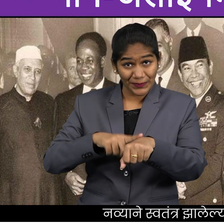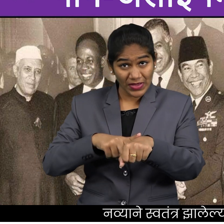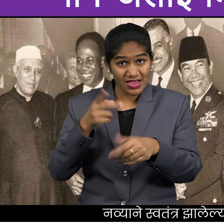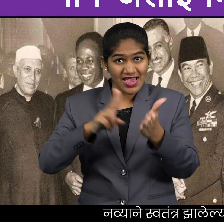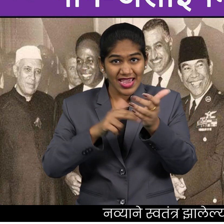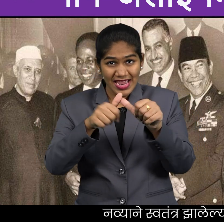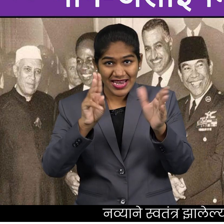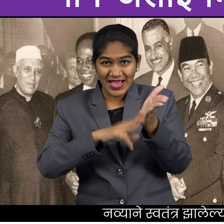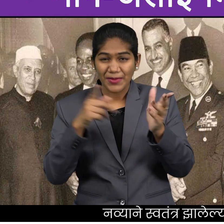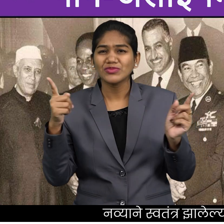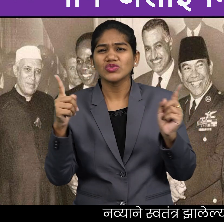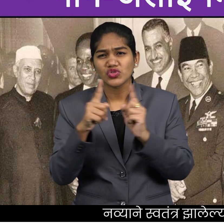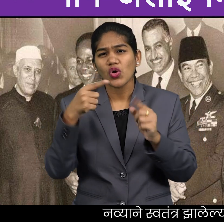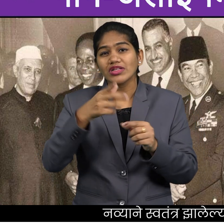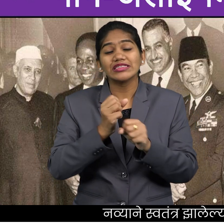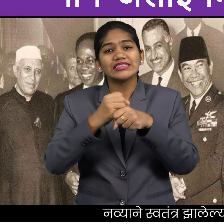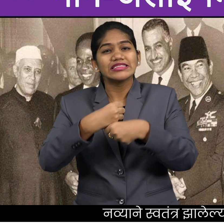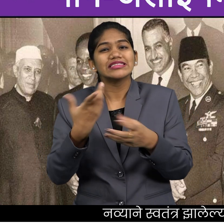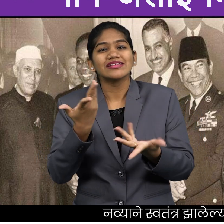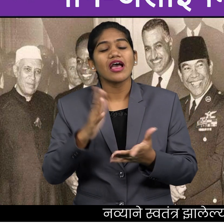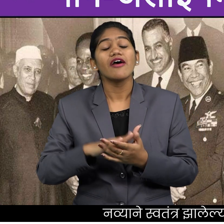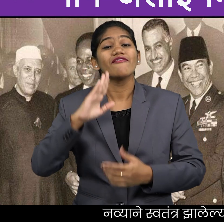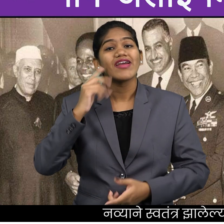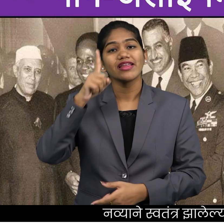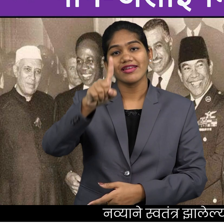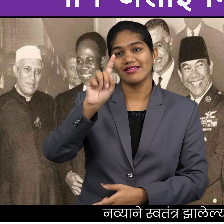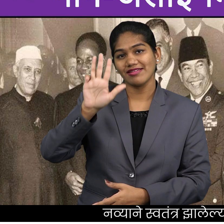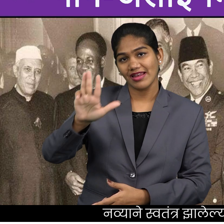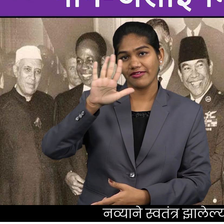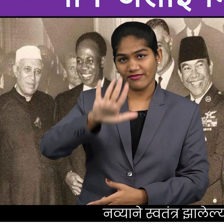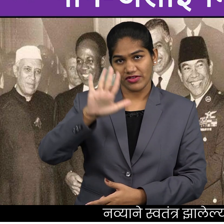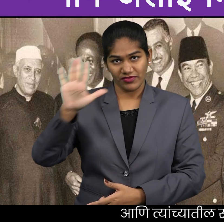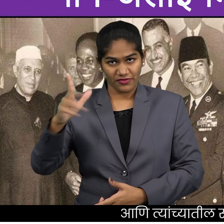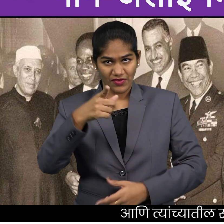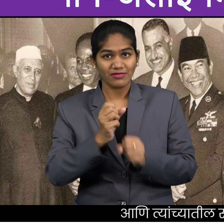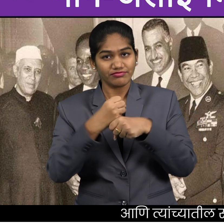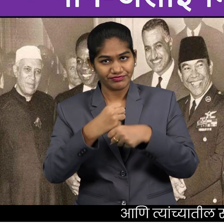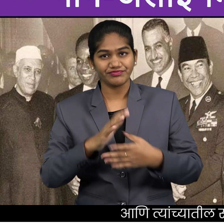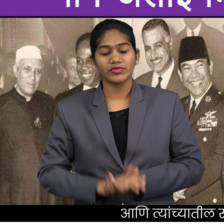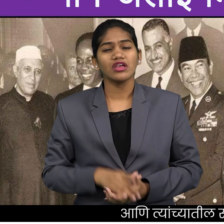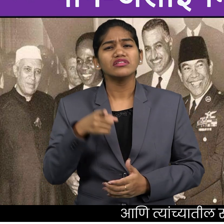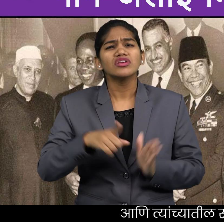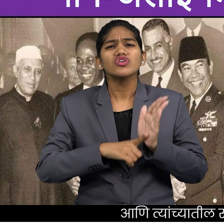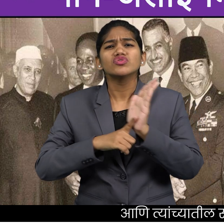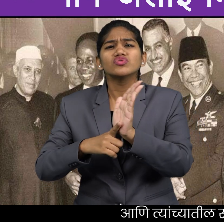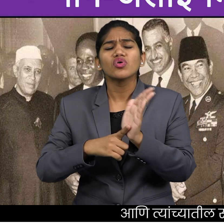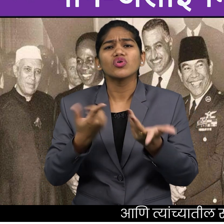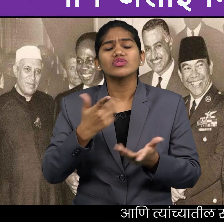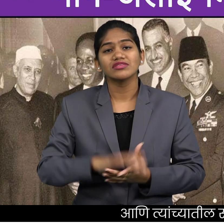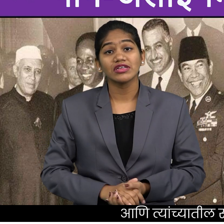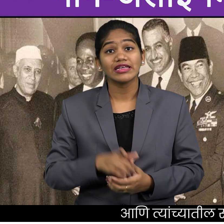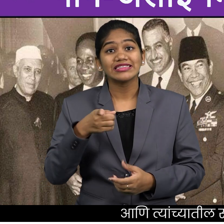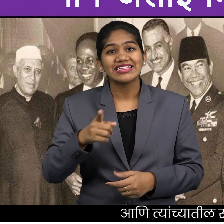नव्याने स्वतंत्र झालेल्या राष्ट्राच्या चिंता दूर करण्यासाठी आणि